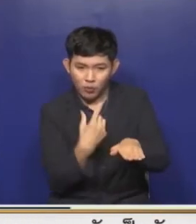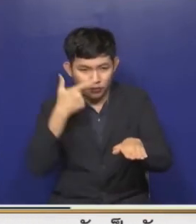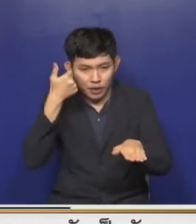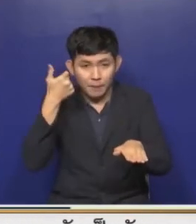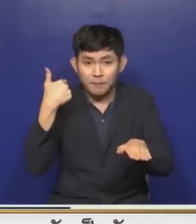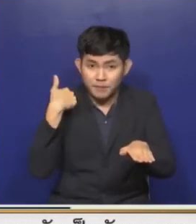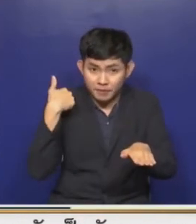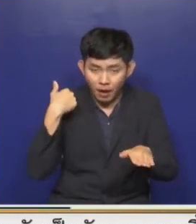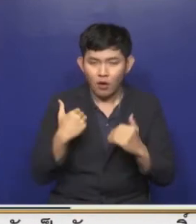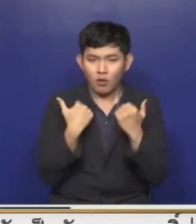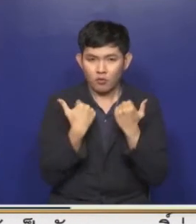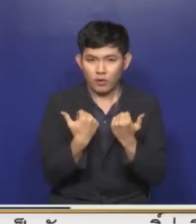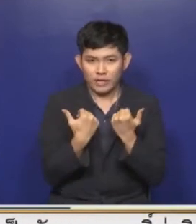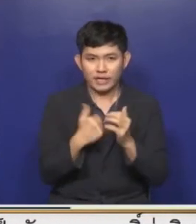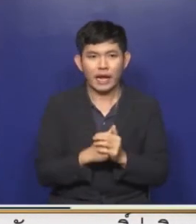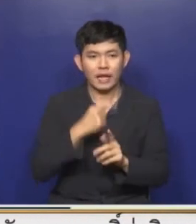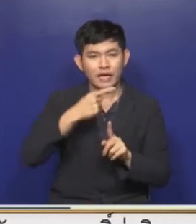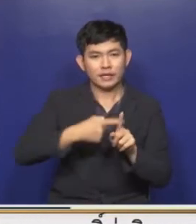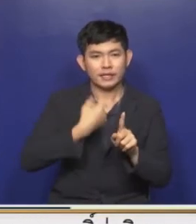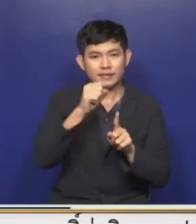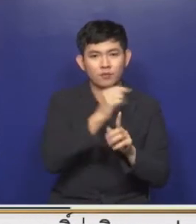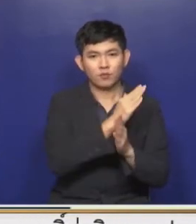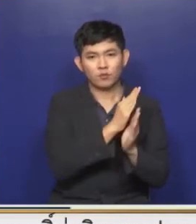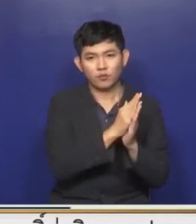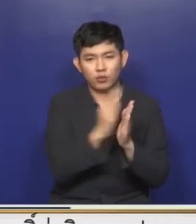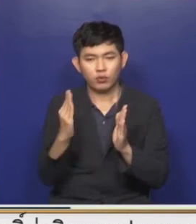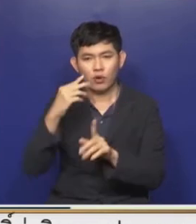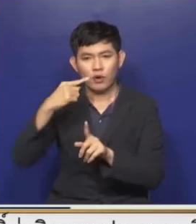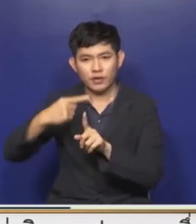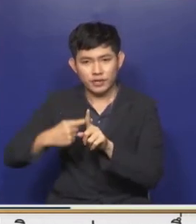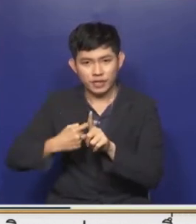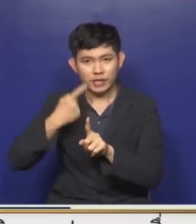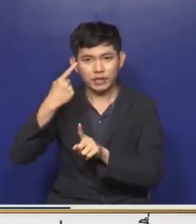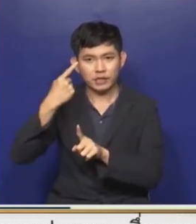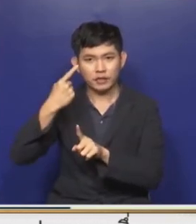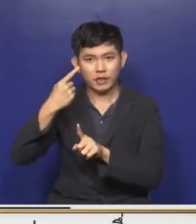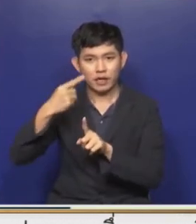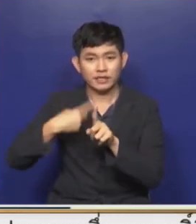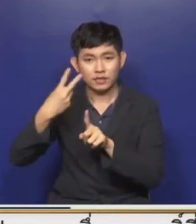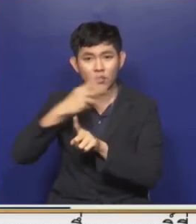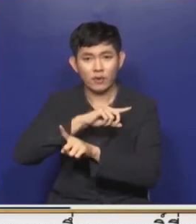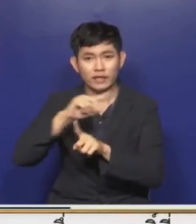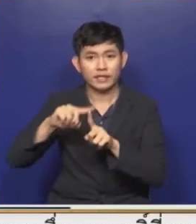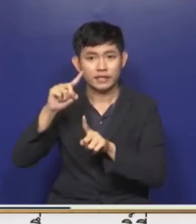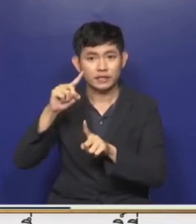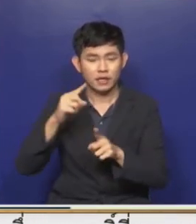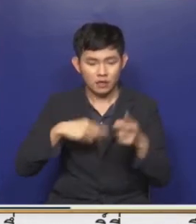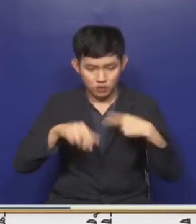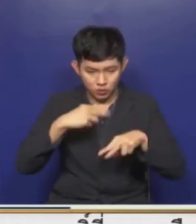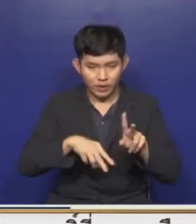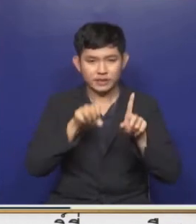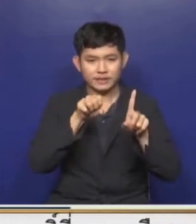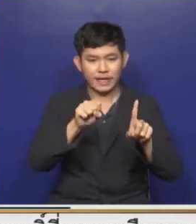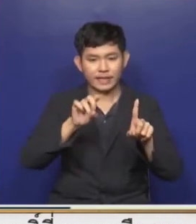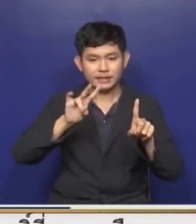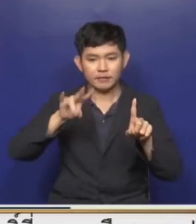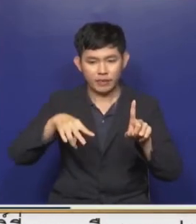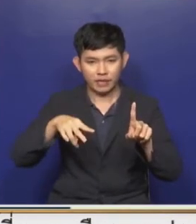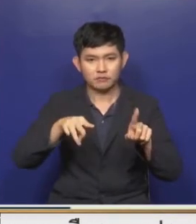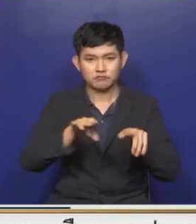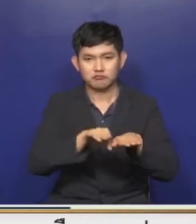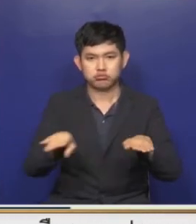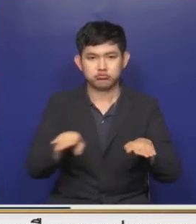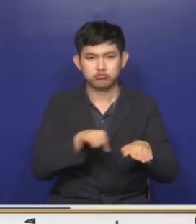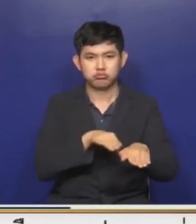ถึงวนนี้ตั้งแต่วท 1 ตุลาคมจนวนท 1 กุพาพัธมาจถวัี้ได้มีการตรวจไปแล้ทั้งหมด 1,07,000 คัน